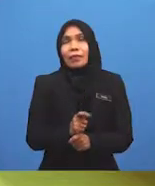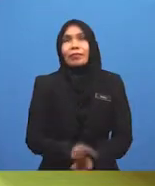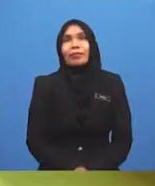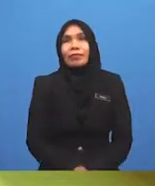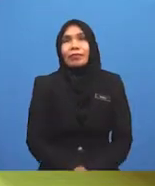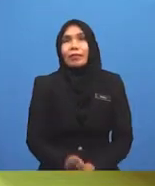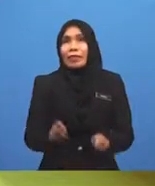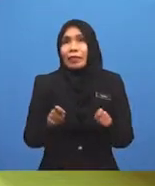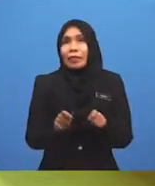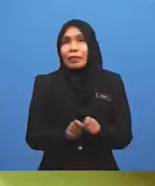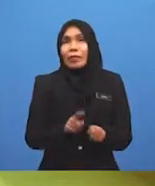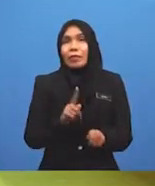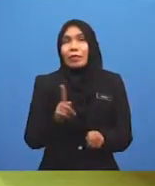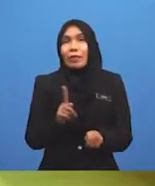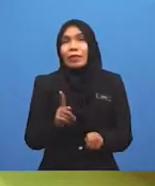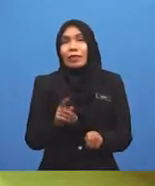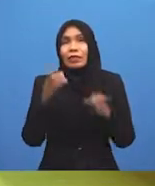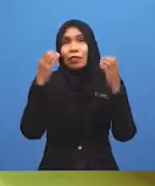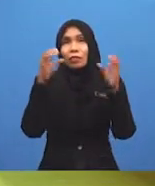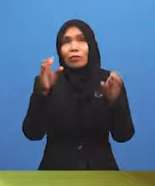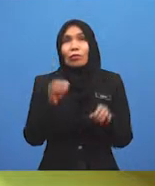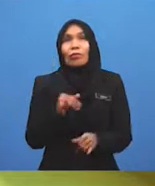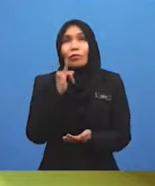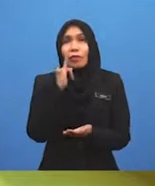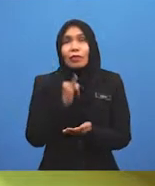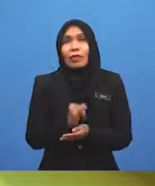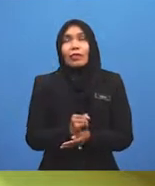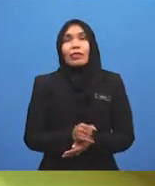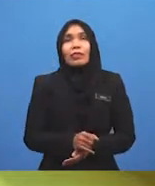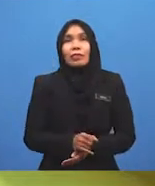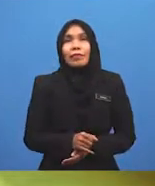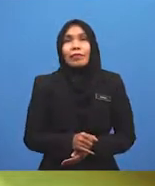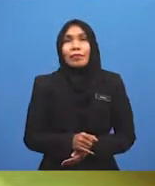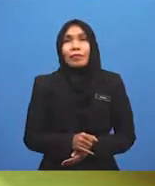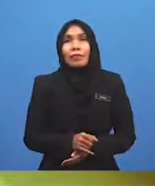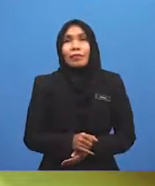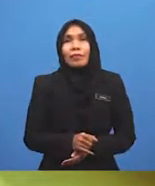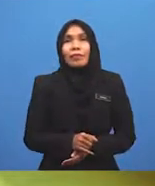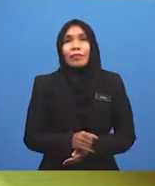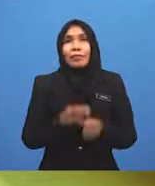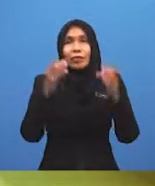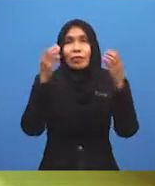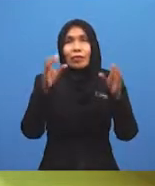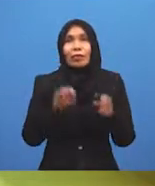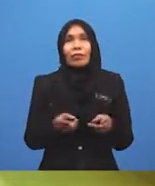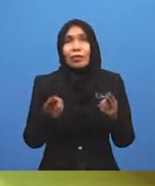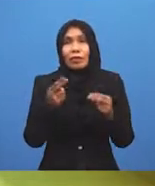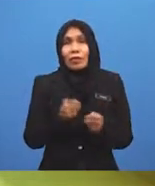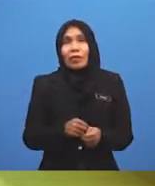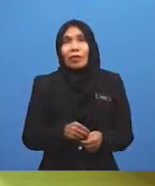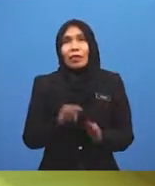Seperti mana cikgu janji dengan kamu, pada awal sesi soal jawab ini, cikgu